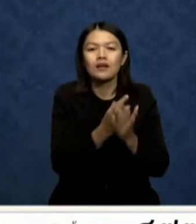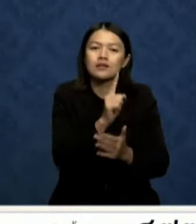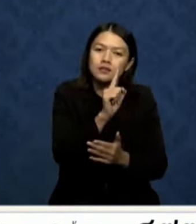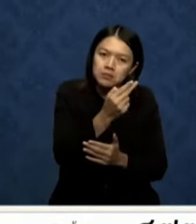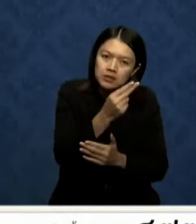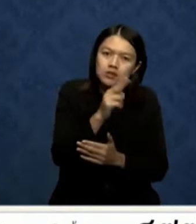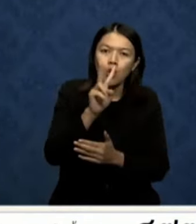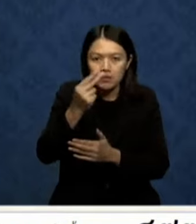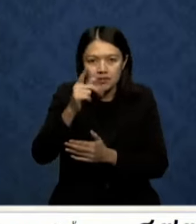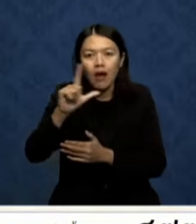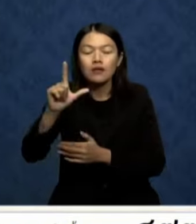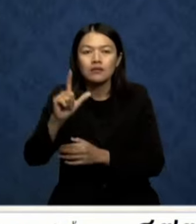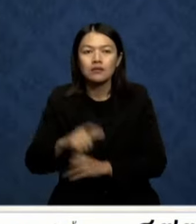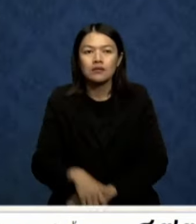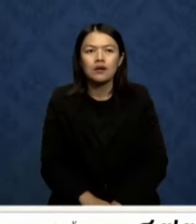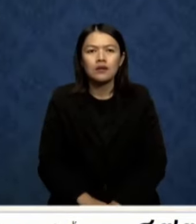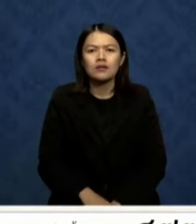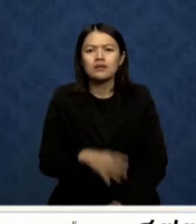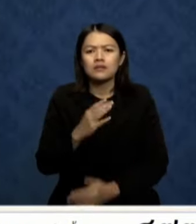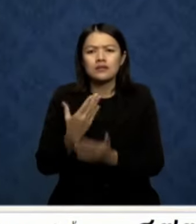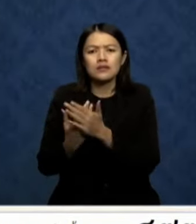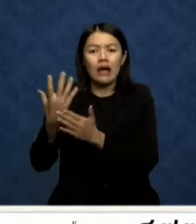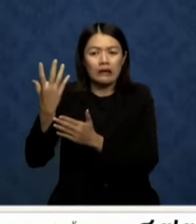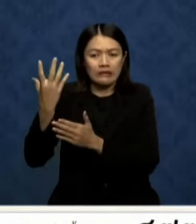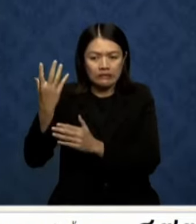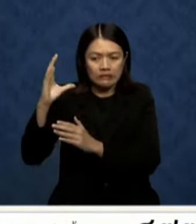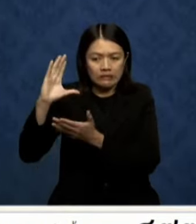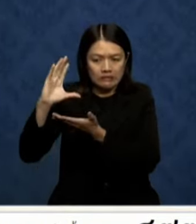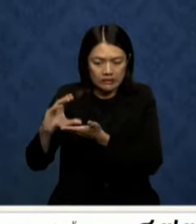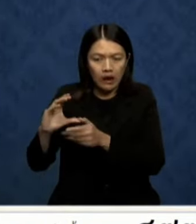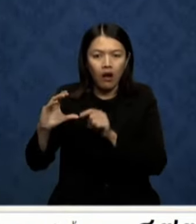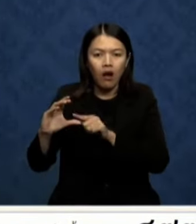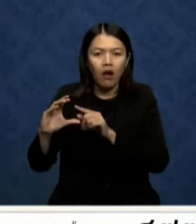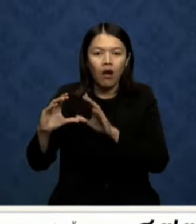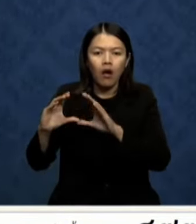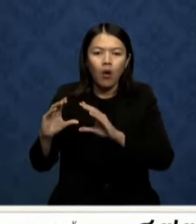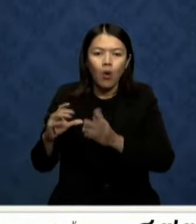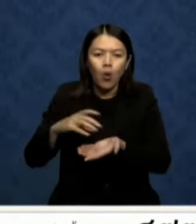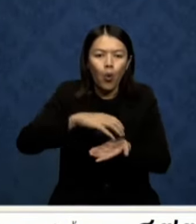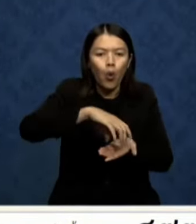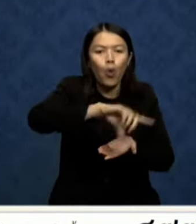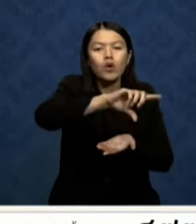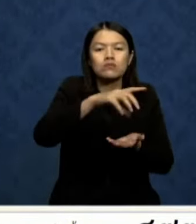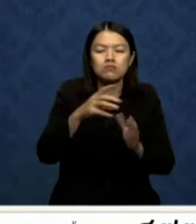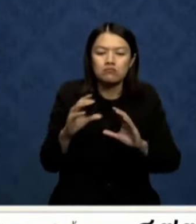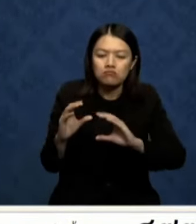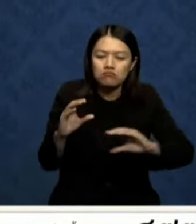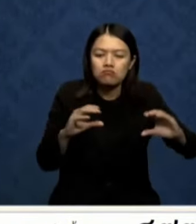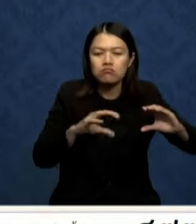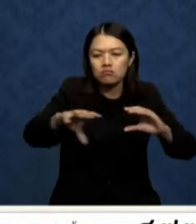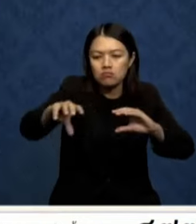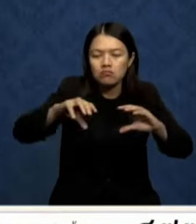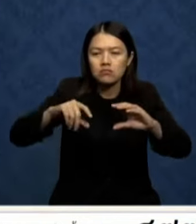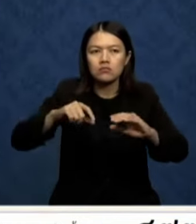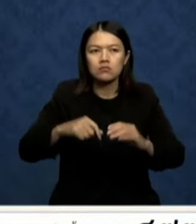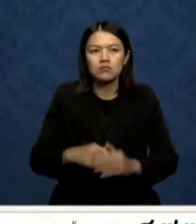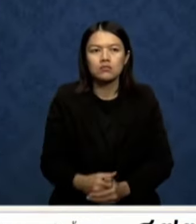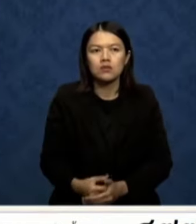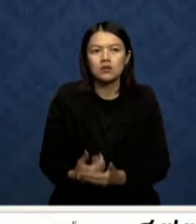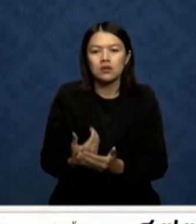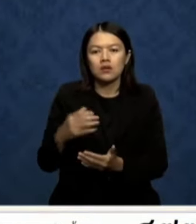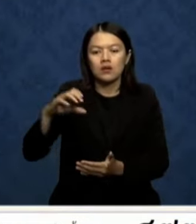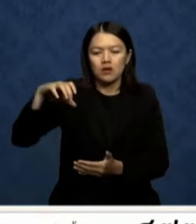เนี่ยเงินที่เหลือที่เราได้ผ่านสภามันก็มีความจำเป็นจะต้องมีการโอนเปลี่ยนแปลง พราะฉะนั้นมันเป็นการปลายเปิดให้กับทางสำนักงบประม